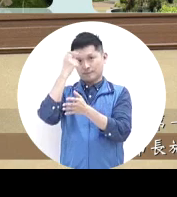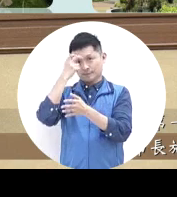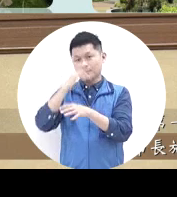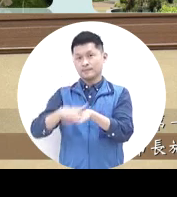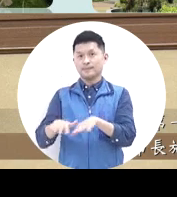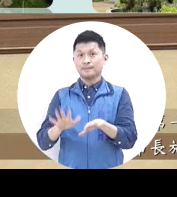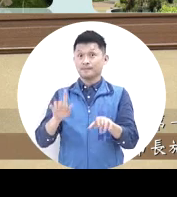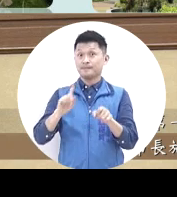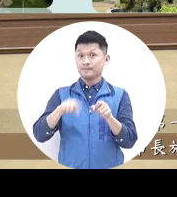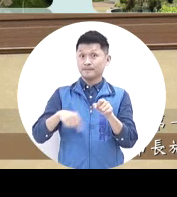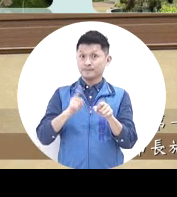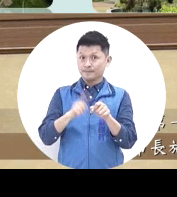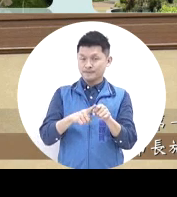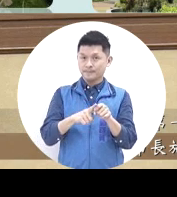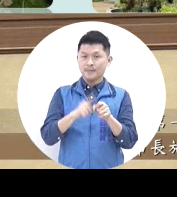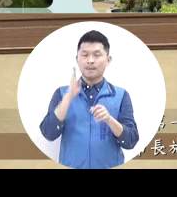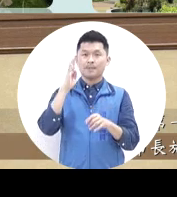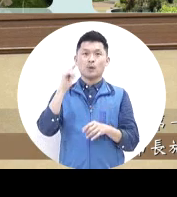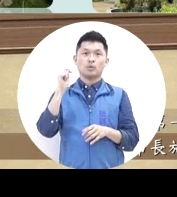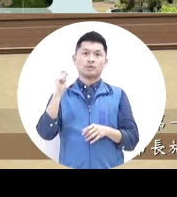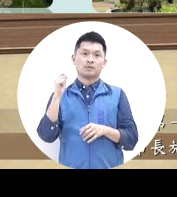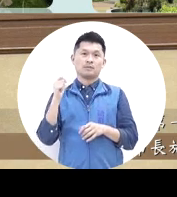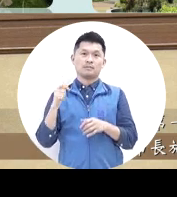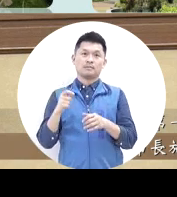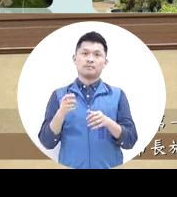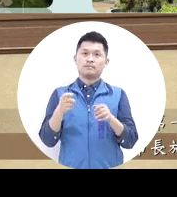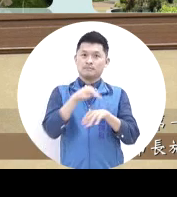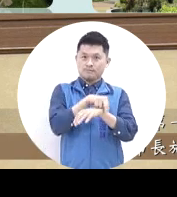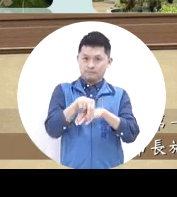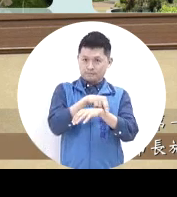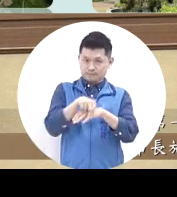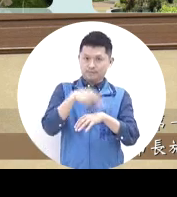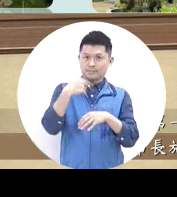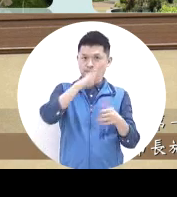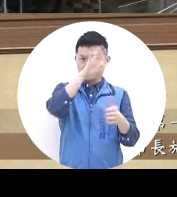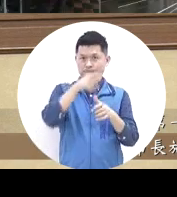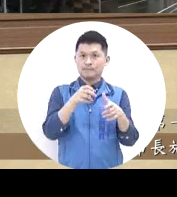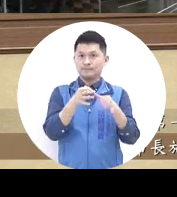今年完成 BOT 的先期规划以及招商的作业。